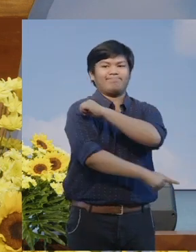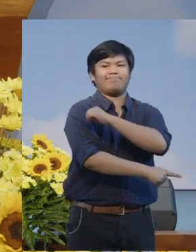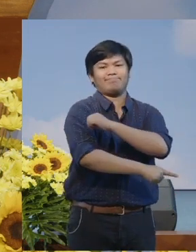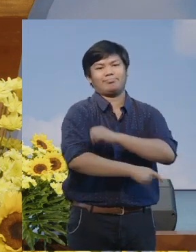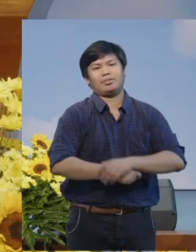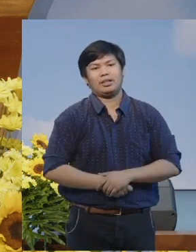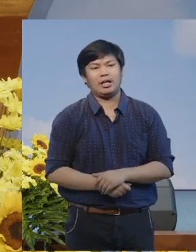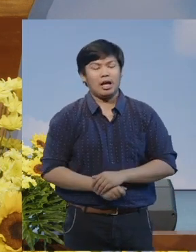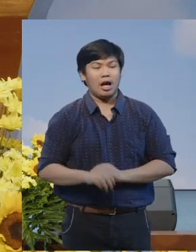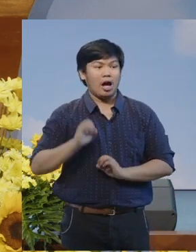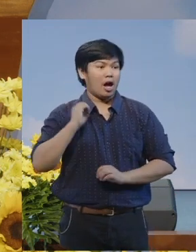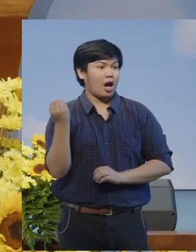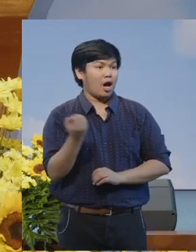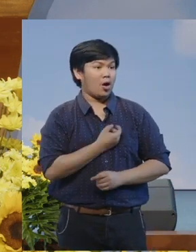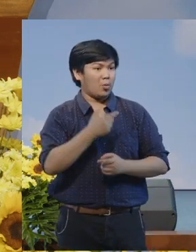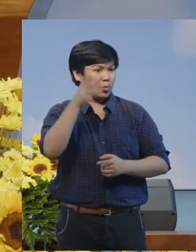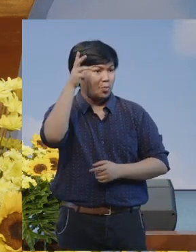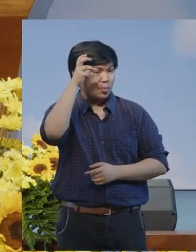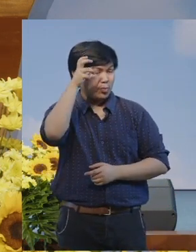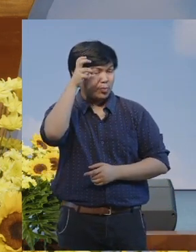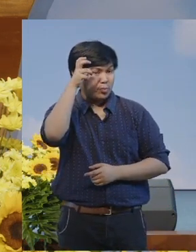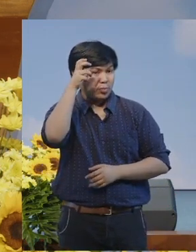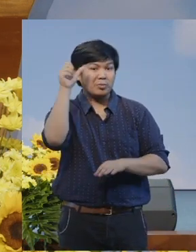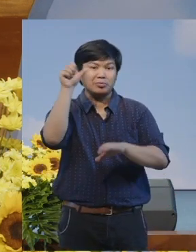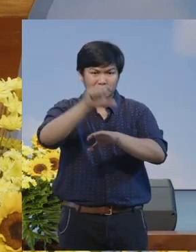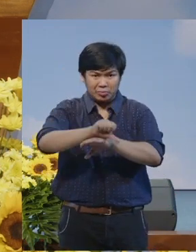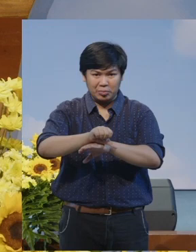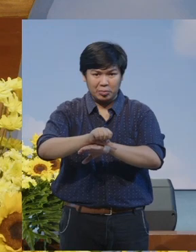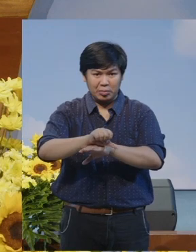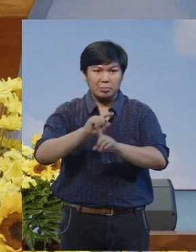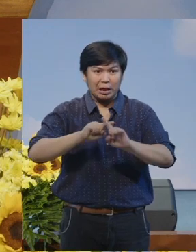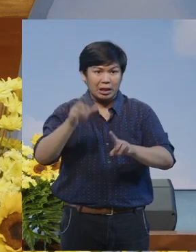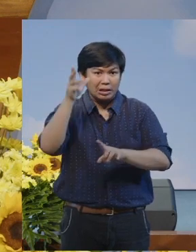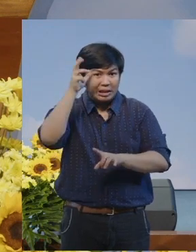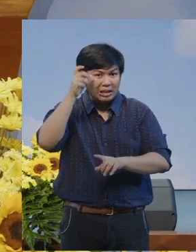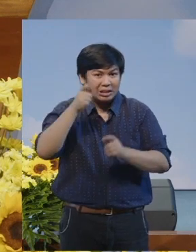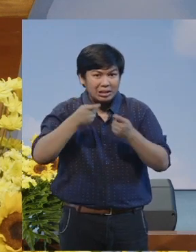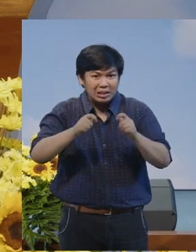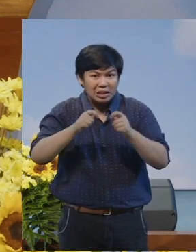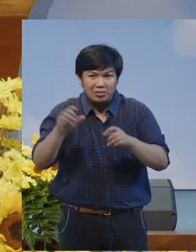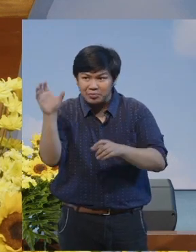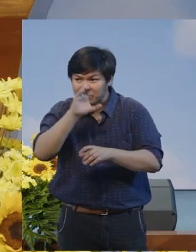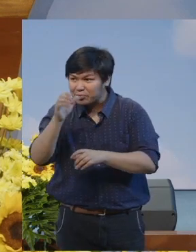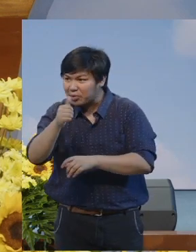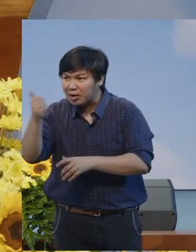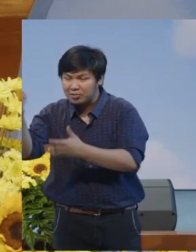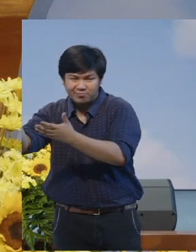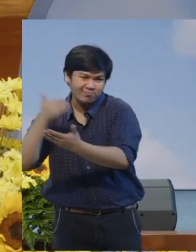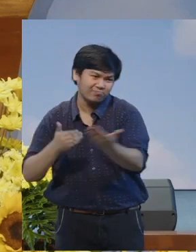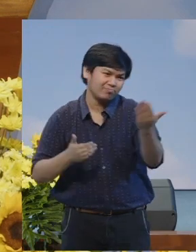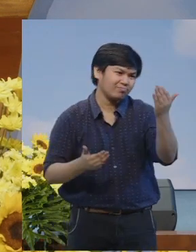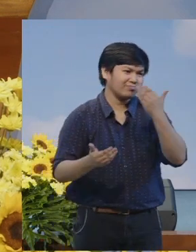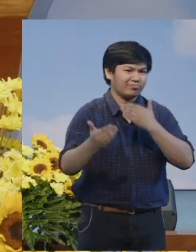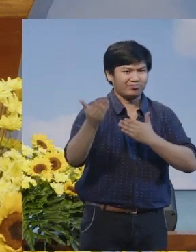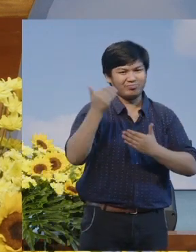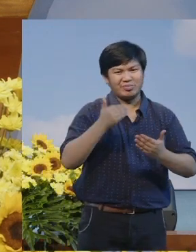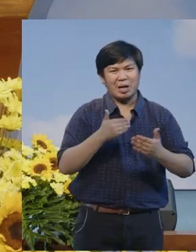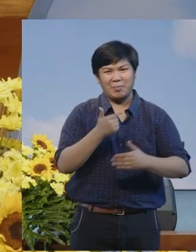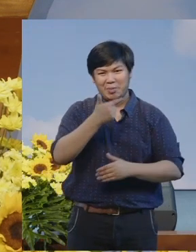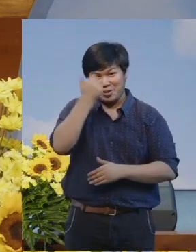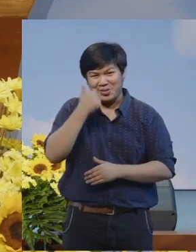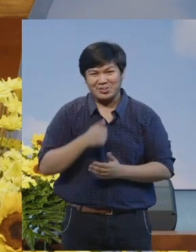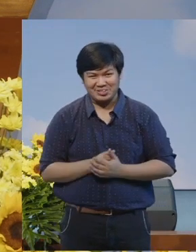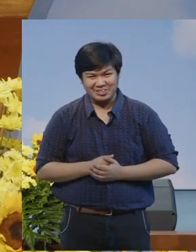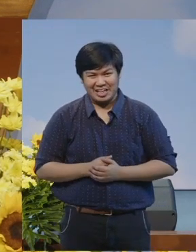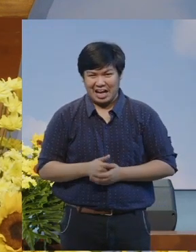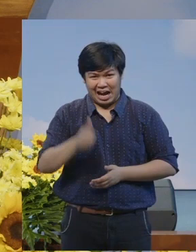kaaway, siya po ay naghahanap na lang ng damay. Pangalawa, dahil sa Diyos, tinalo